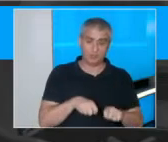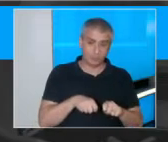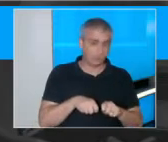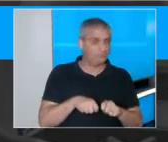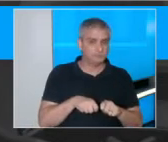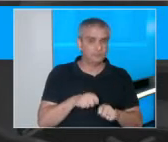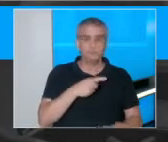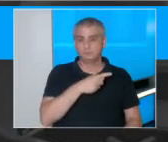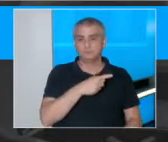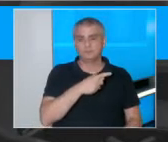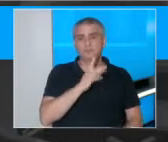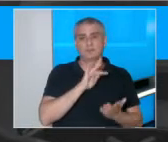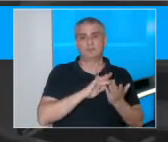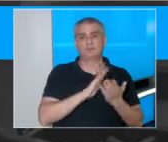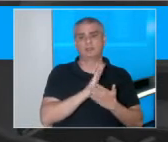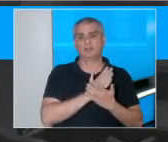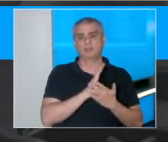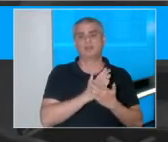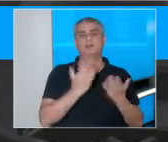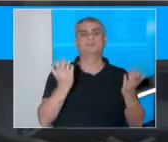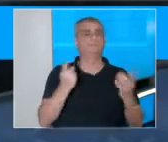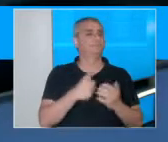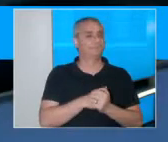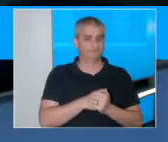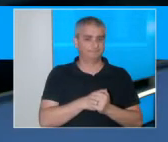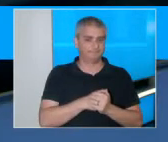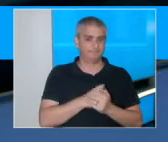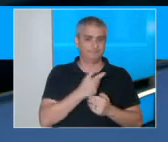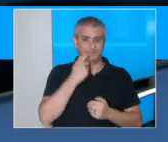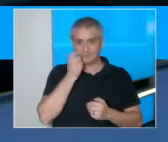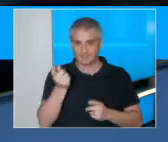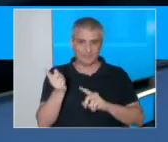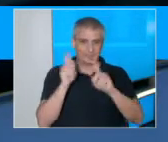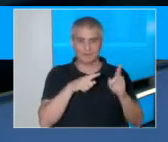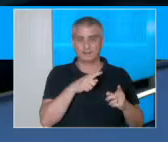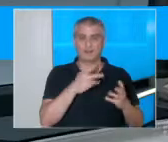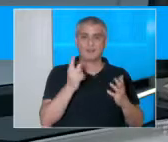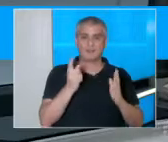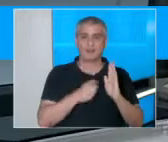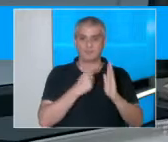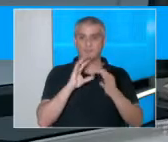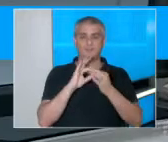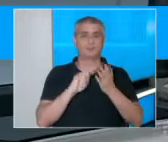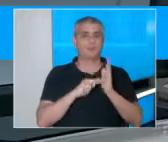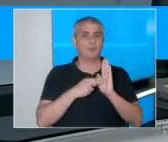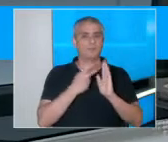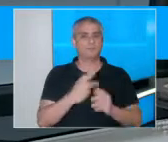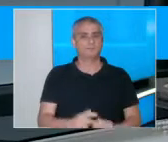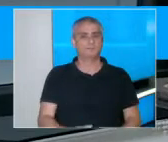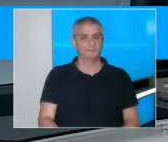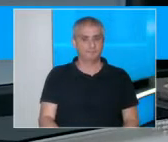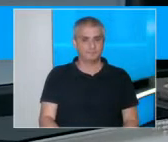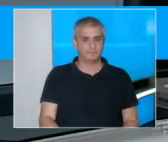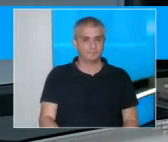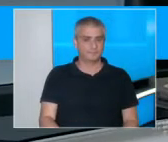התיק, מנדלבליט נמצא והכרעה תהיה תוך ימים שבועות. זה מעבר אחד מדרעי לדרעי. כן. אבל הפעם בהקשרים פוליטיים, כן, בבקשה. טוב,